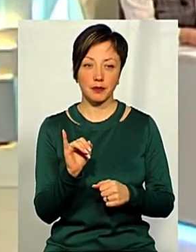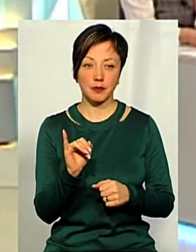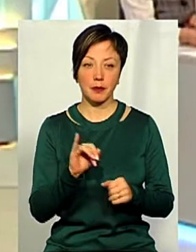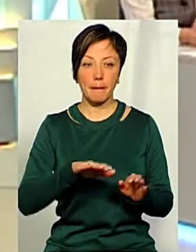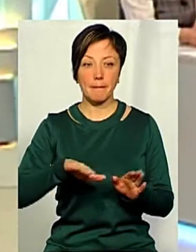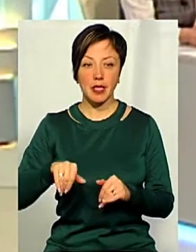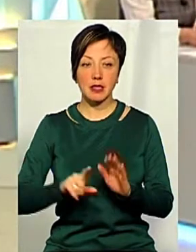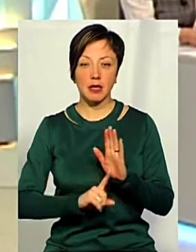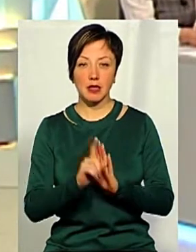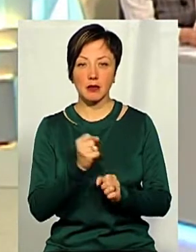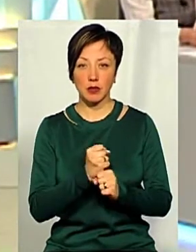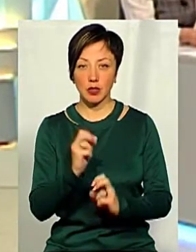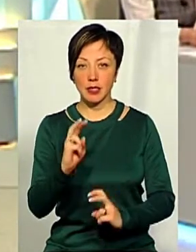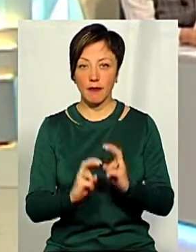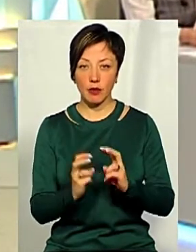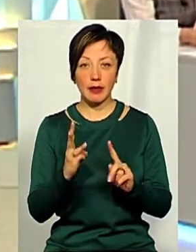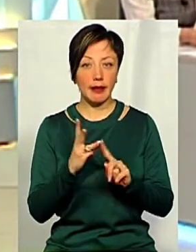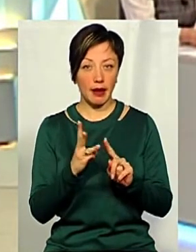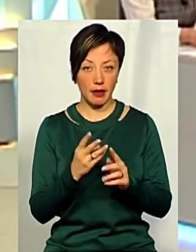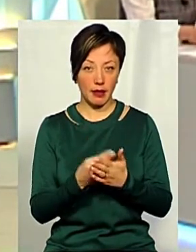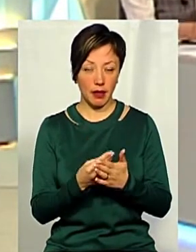після того, як запрацює завод, буде ще третій.